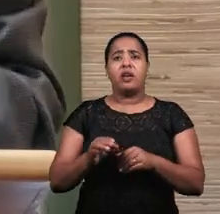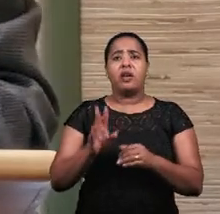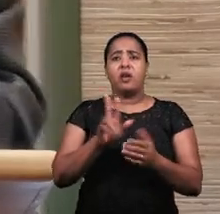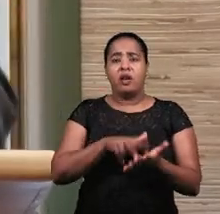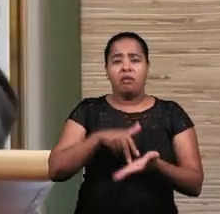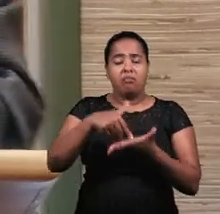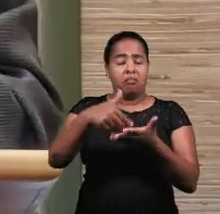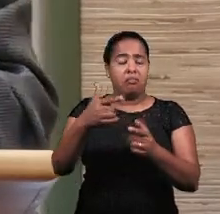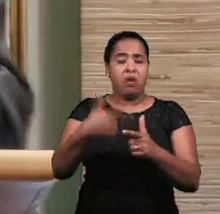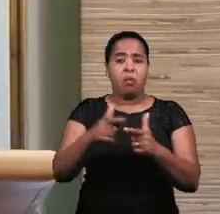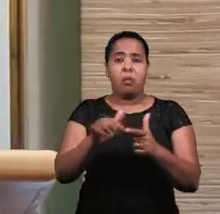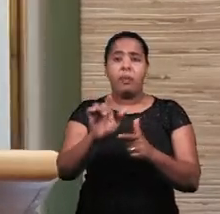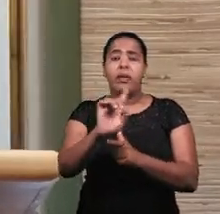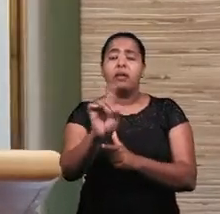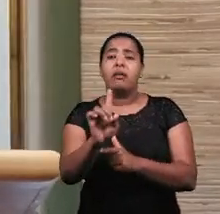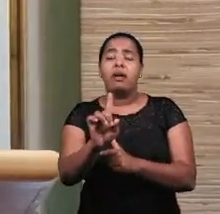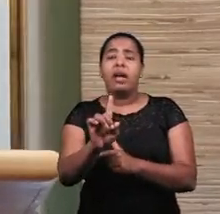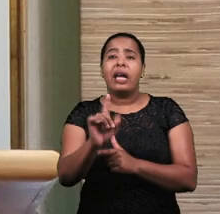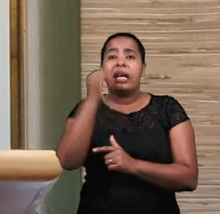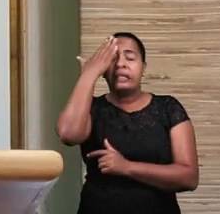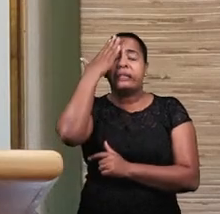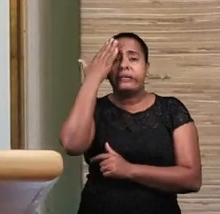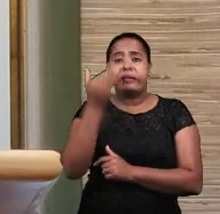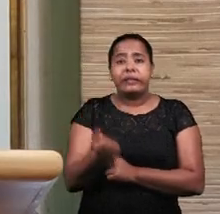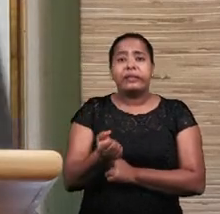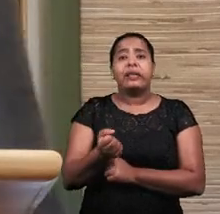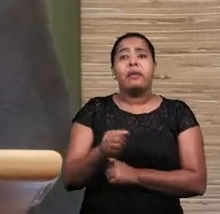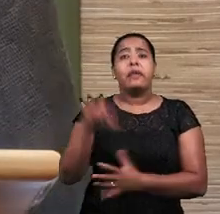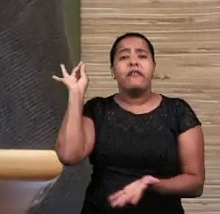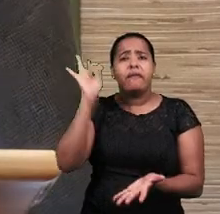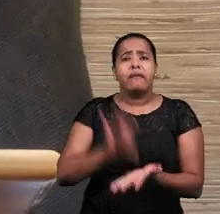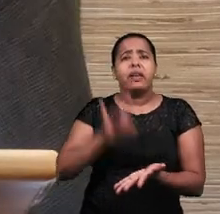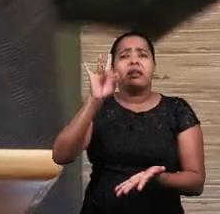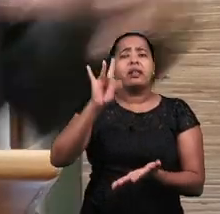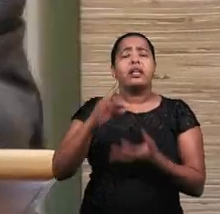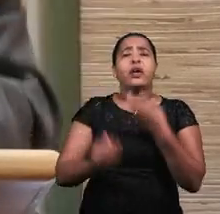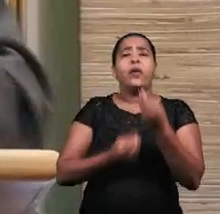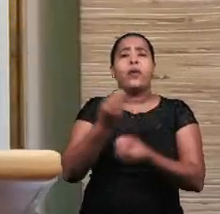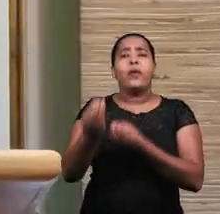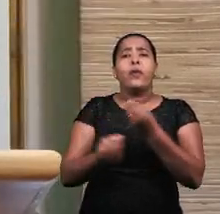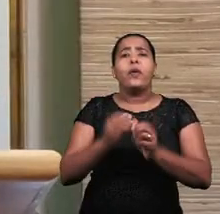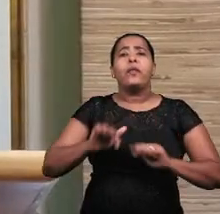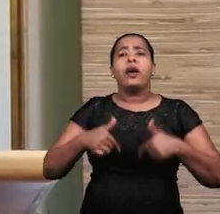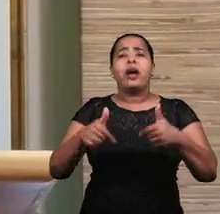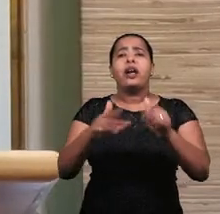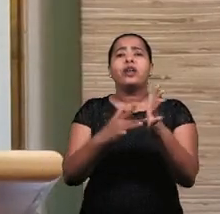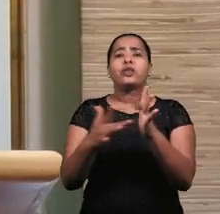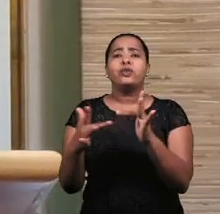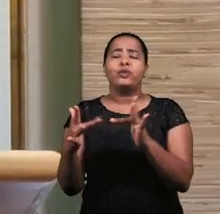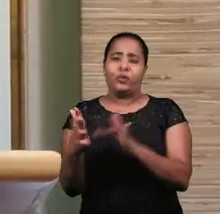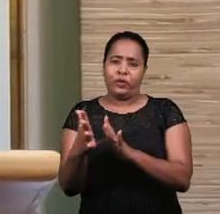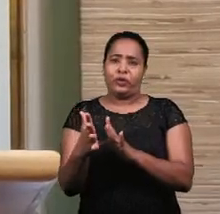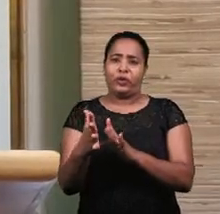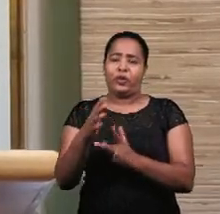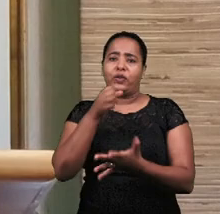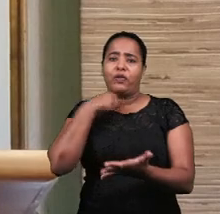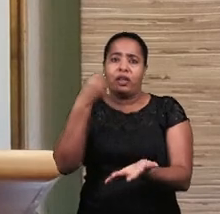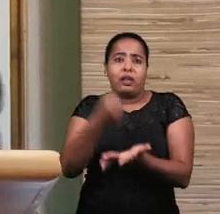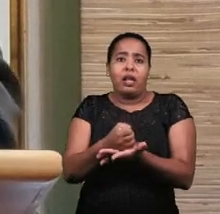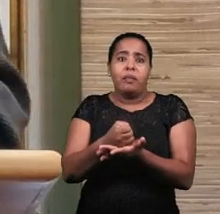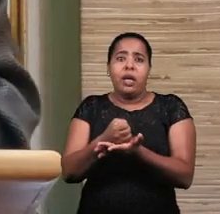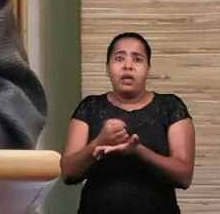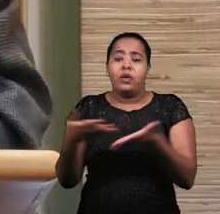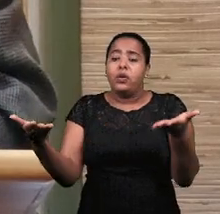problème, ce n'est pas celui-là. C'est de savoir réellement qu'est-ce qu'il a été à l'Ancien Testament et qu'est-ce qu'il signifie pour nous